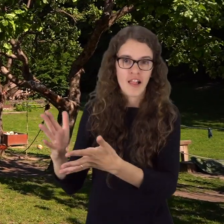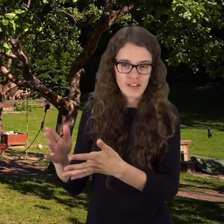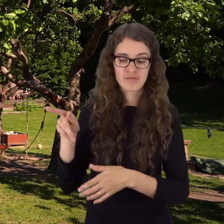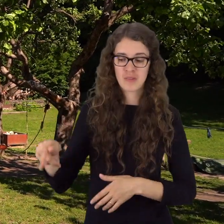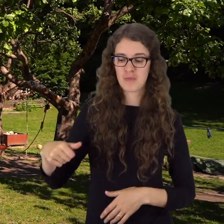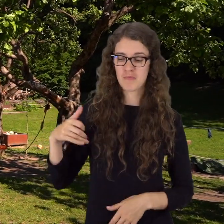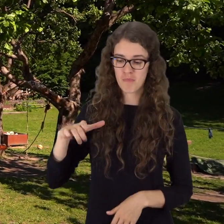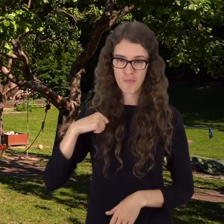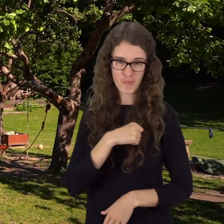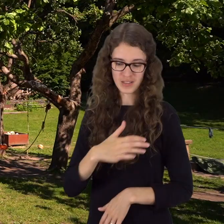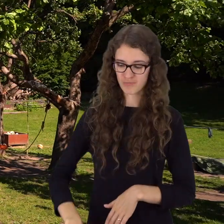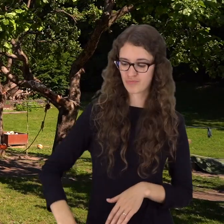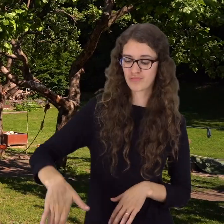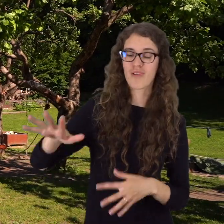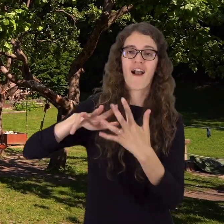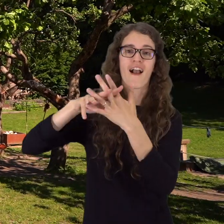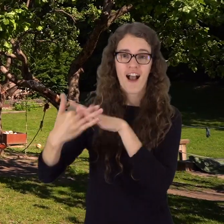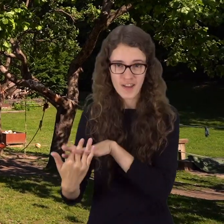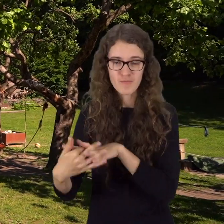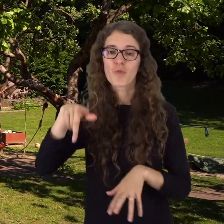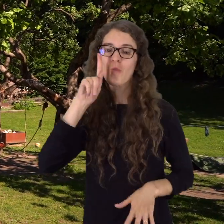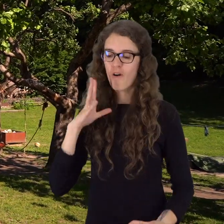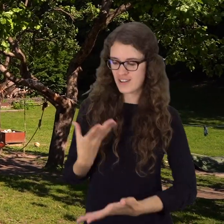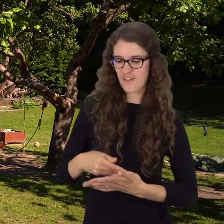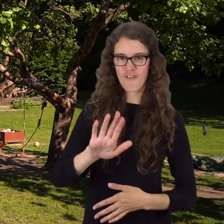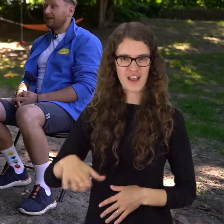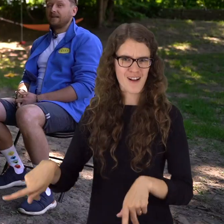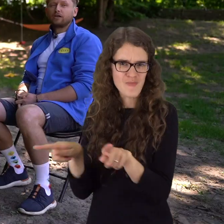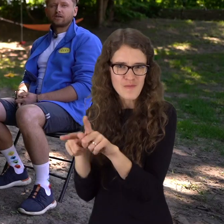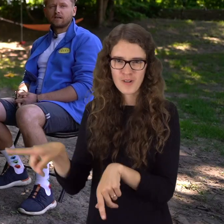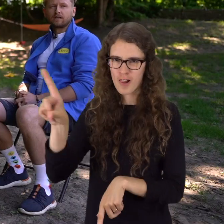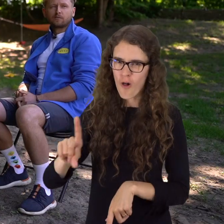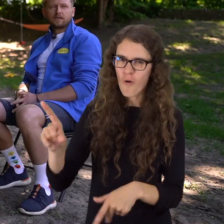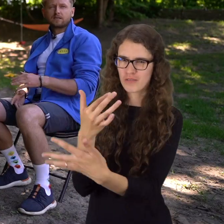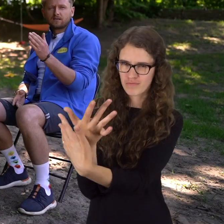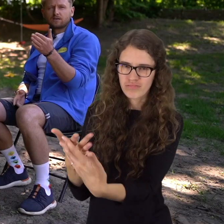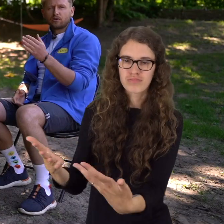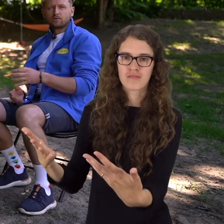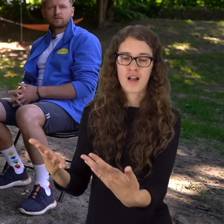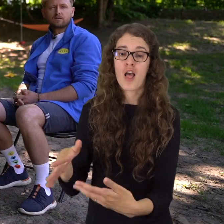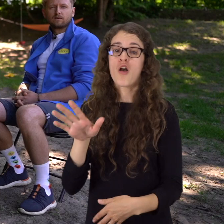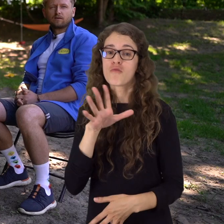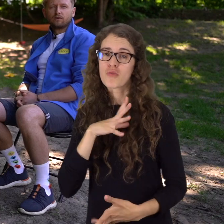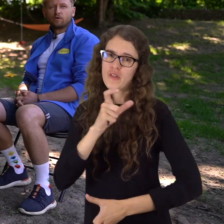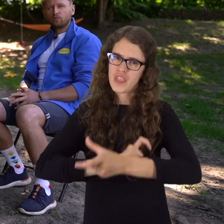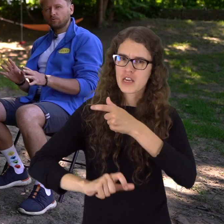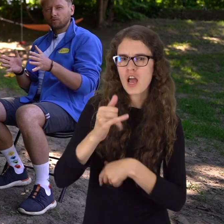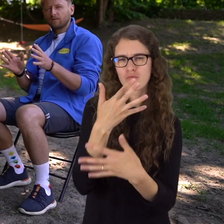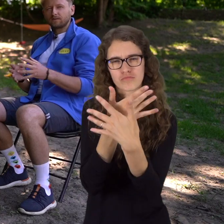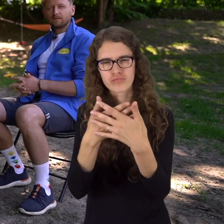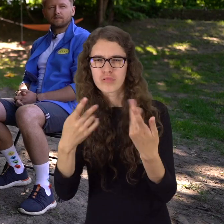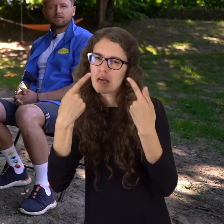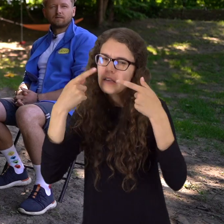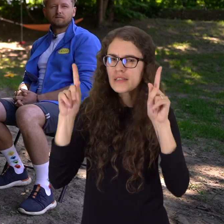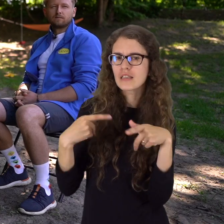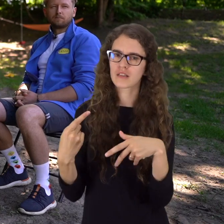kad gyvenęs pats kaime, ir kažkaip tai savo vaikam labai norėjo to. Ir tikrai yra išbandęs kelis darželius įvairių tokių